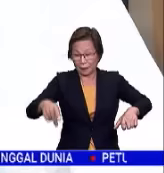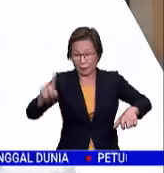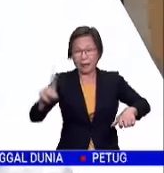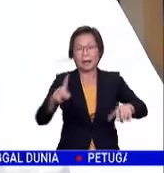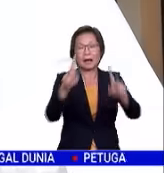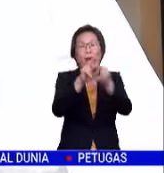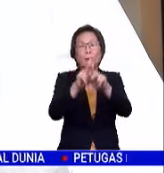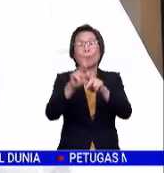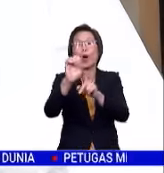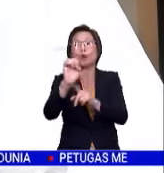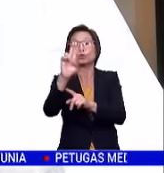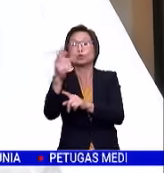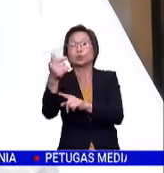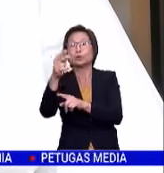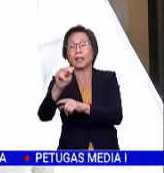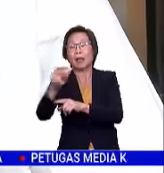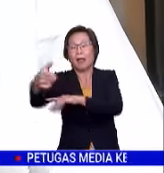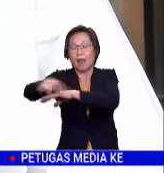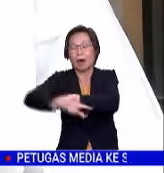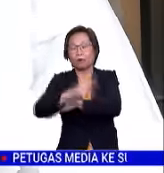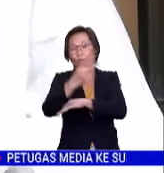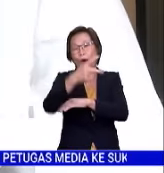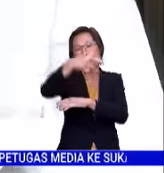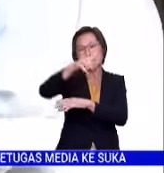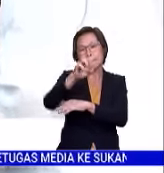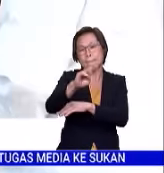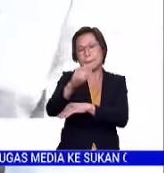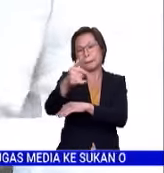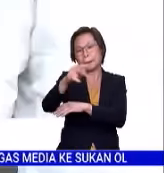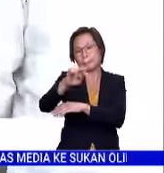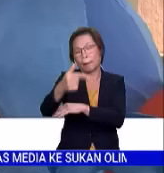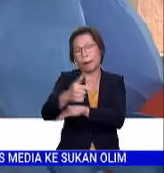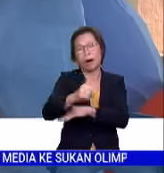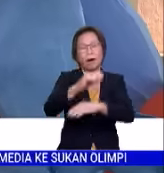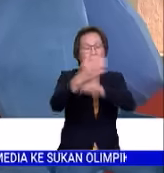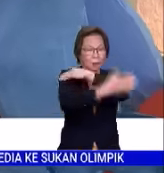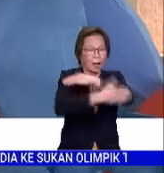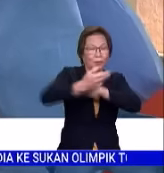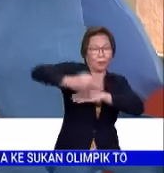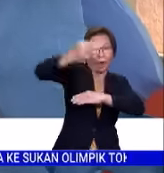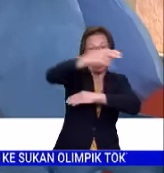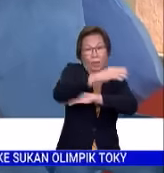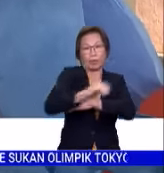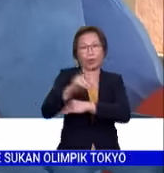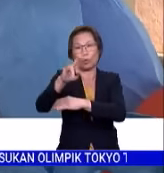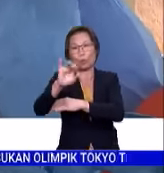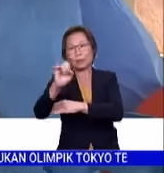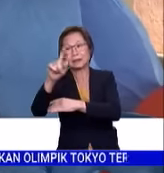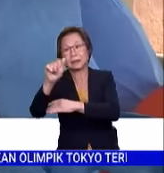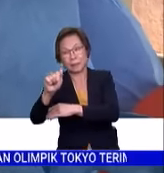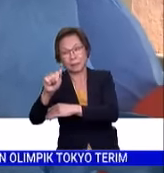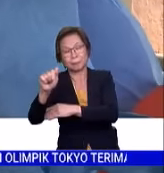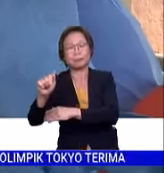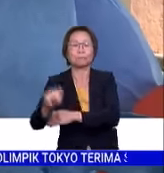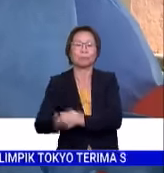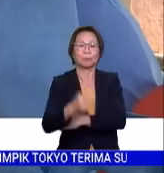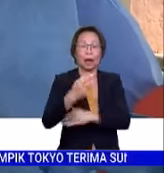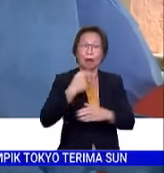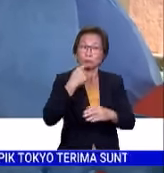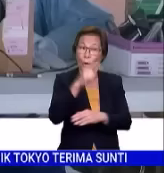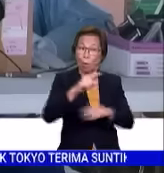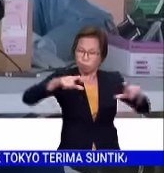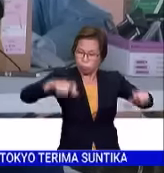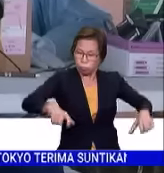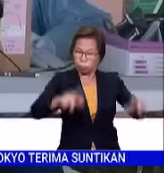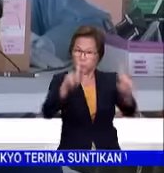Laut. Dua lokaliti di Penampang pula melibatkan Apartment Country Heights dan Vista Minintot. Turut dikenakan perintah itu